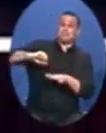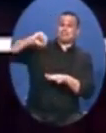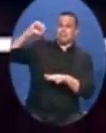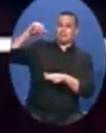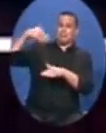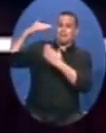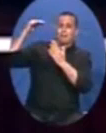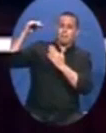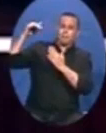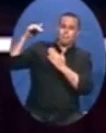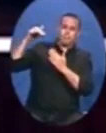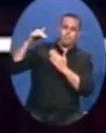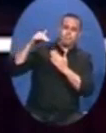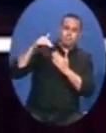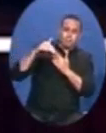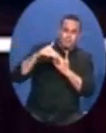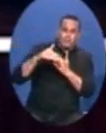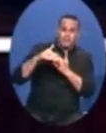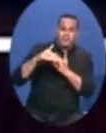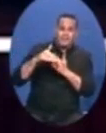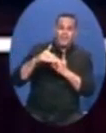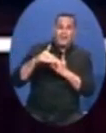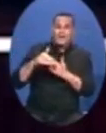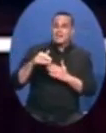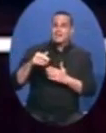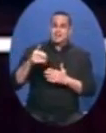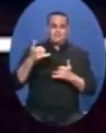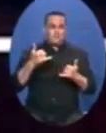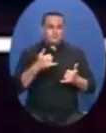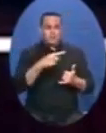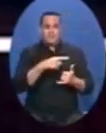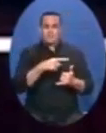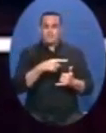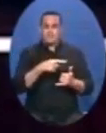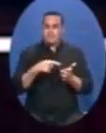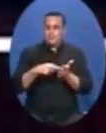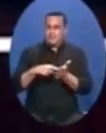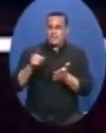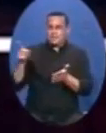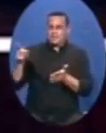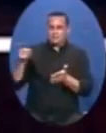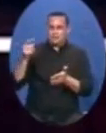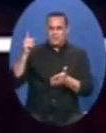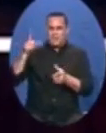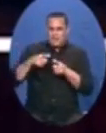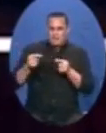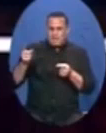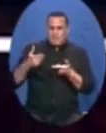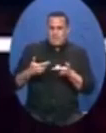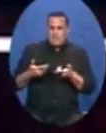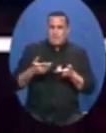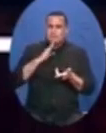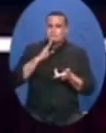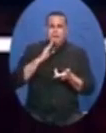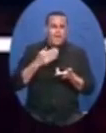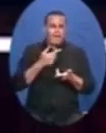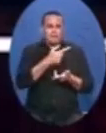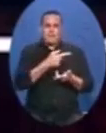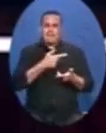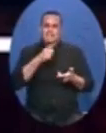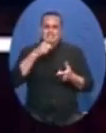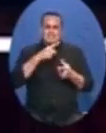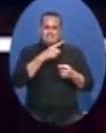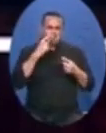בסטגנציה מוחלטת, אבל גם בגלל, שוב, במצב שאין בו בעיה בסין, בגלל מצב של ילודה אבל איפה